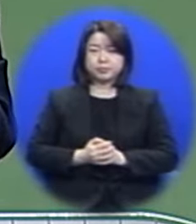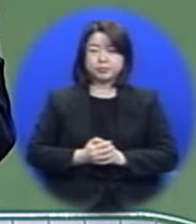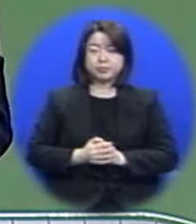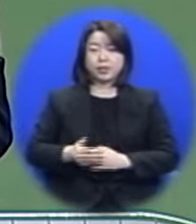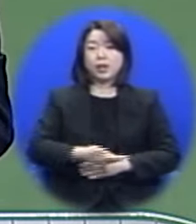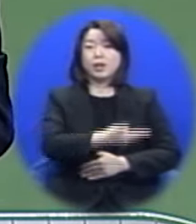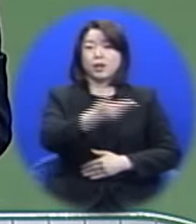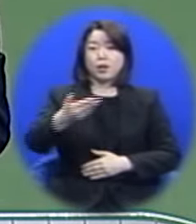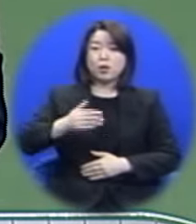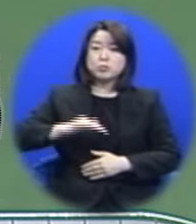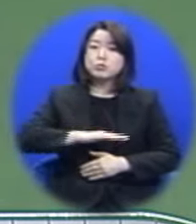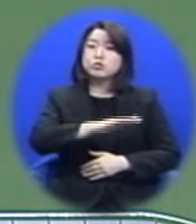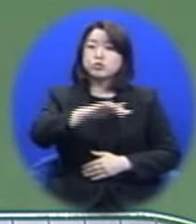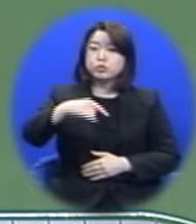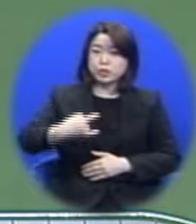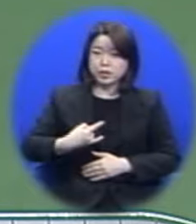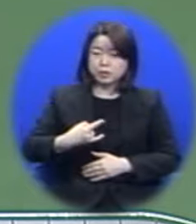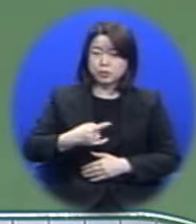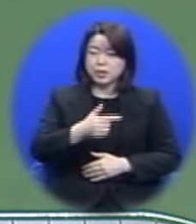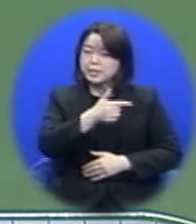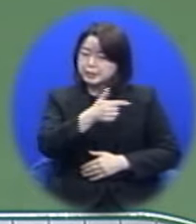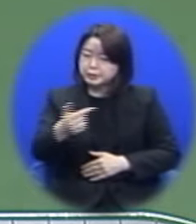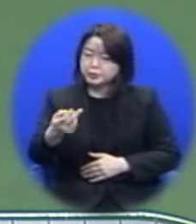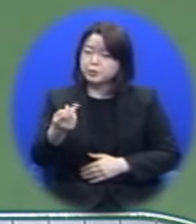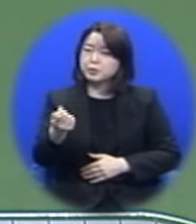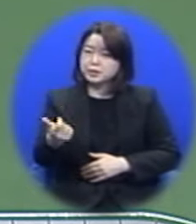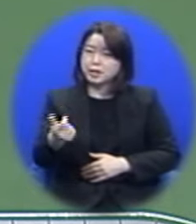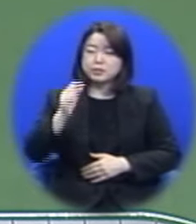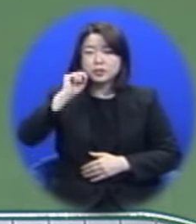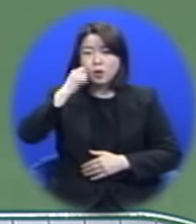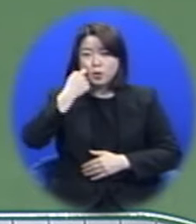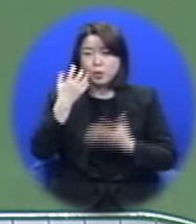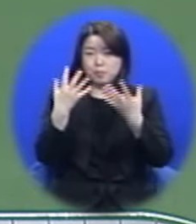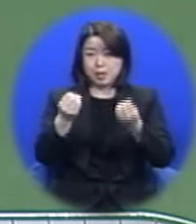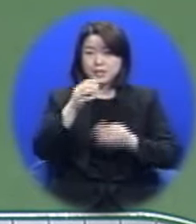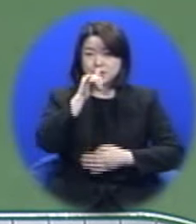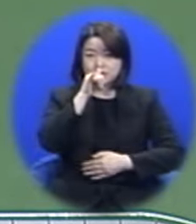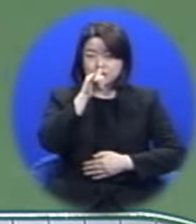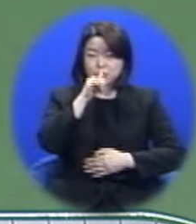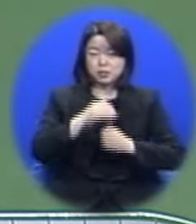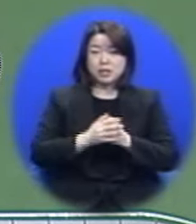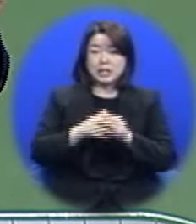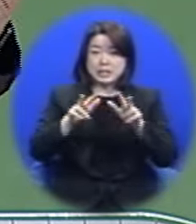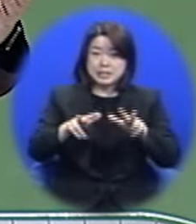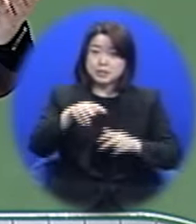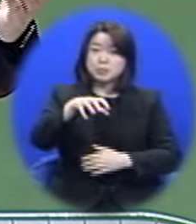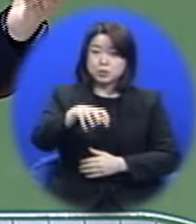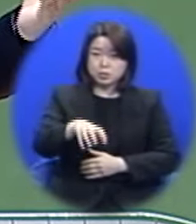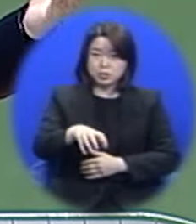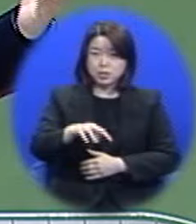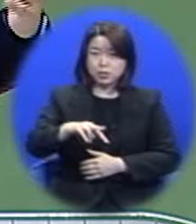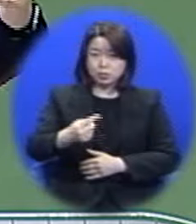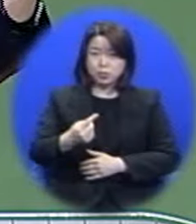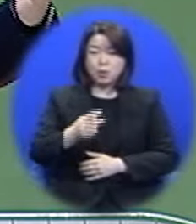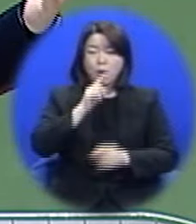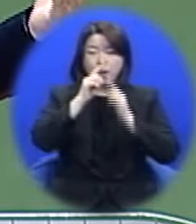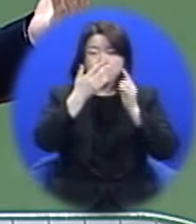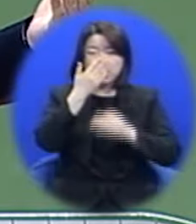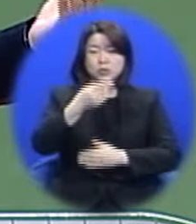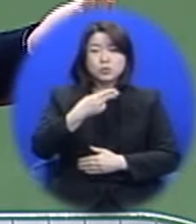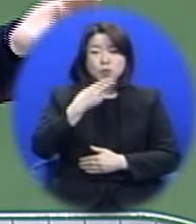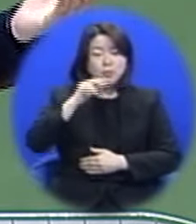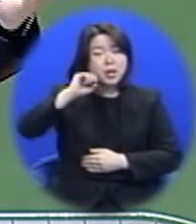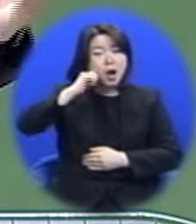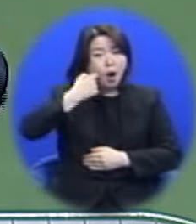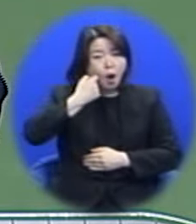여러분 우리에게도 크고 작은 어려움들이 많습니다. 지금 이 자리에도 정말 말할 수 없는 어려움